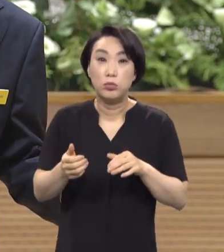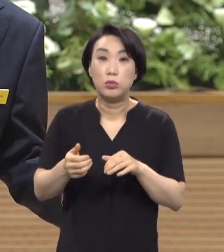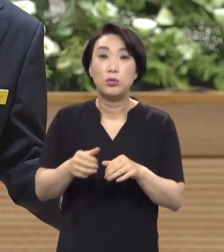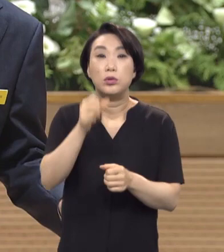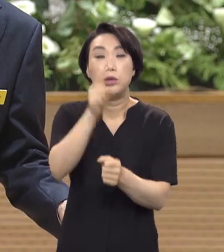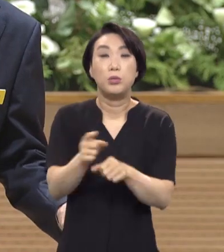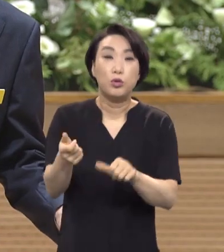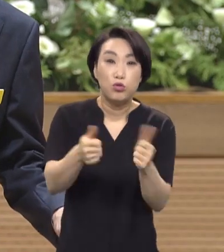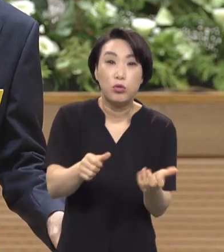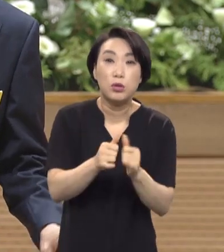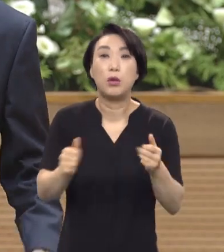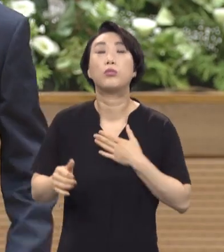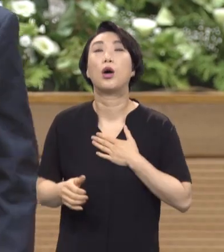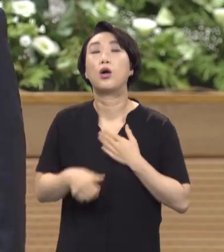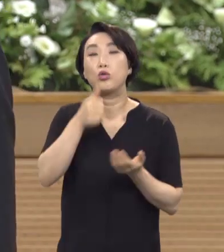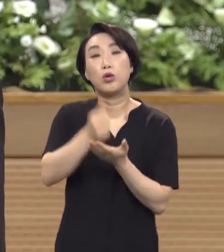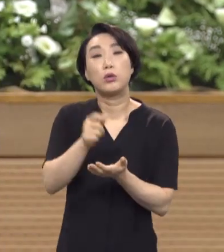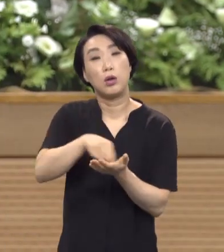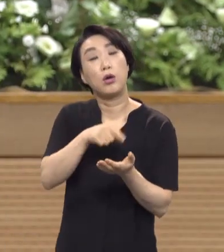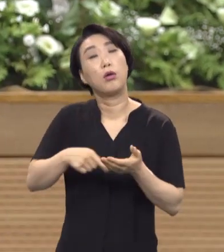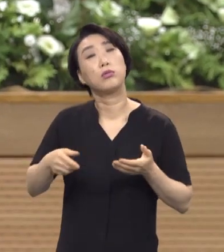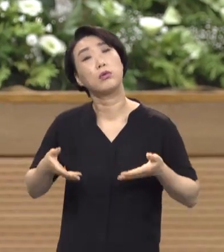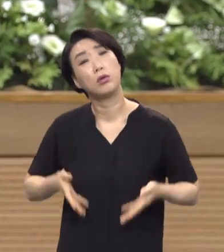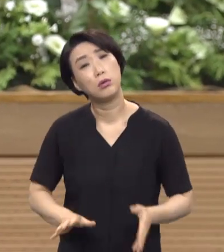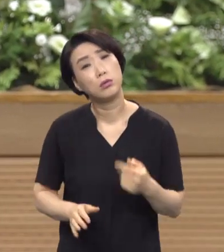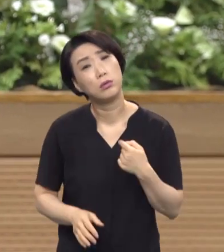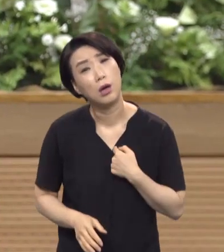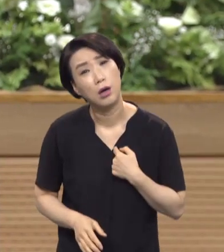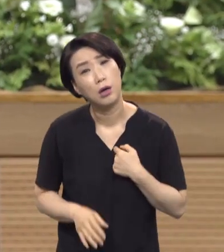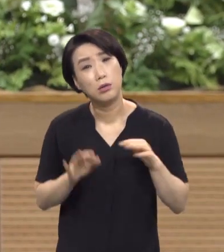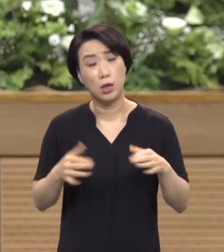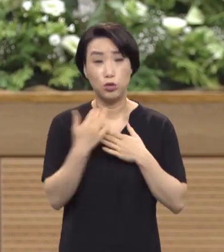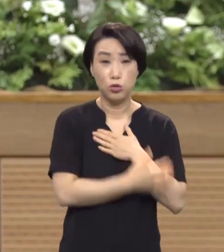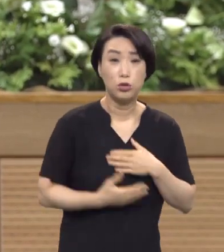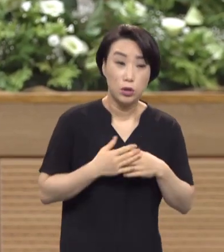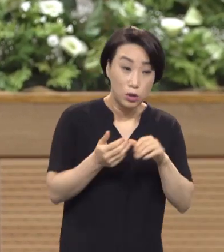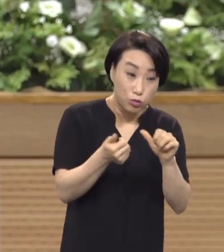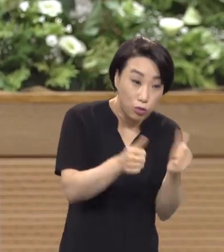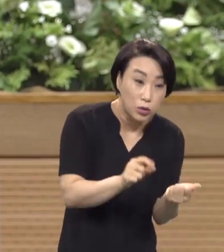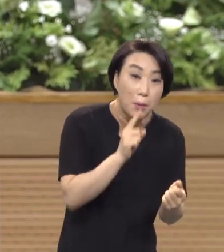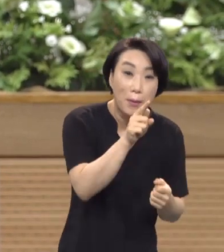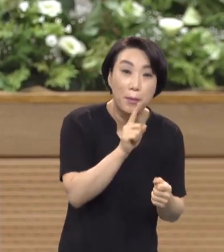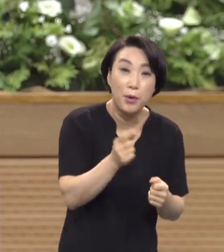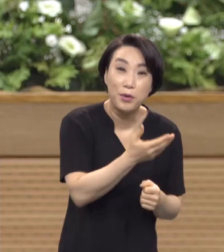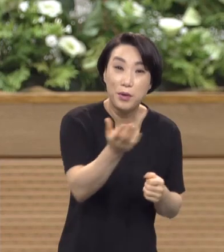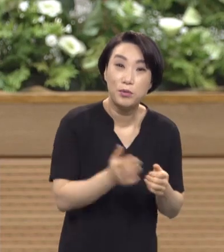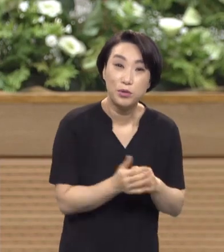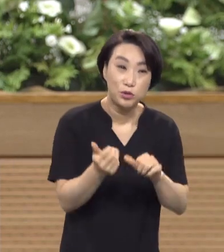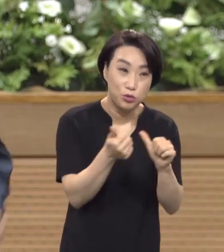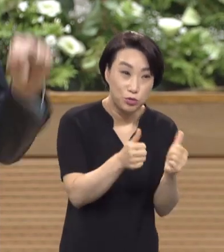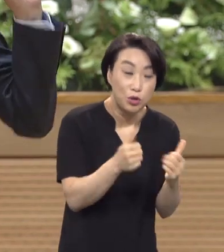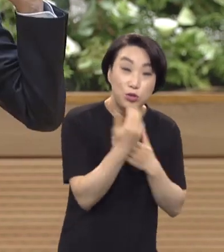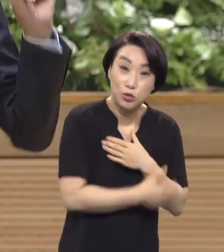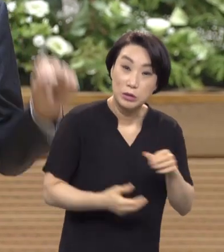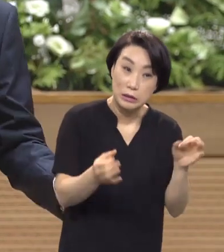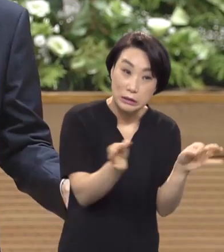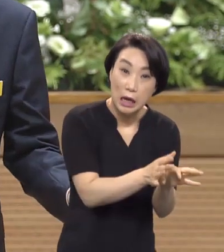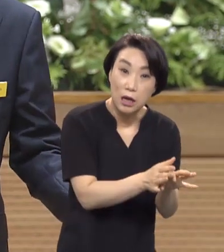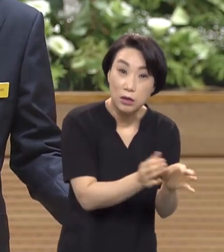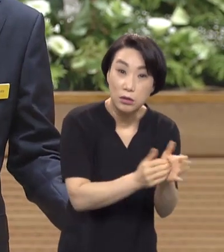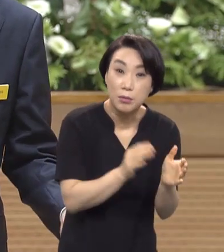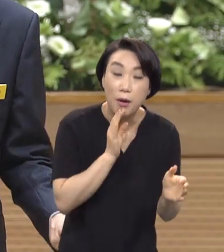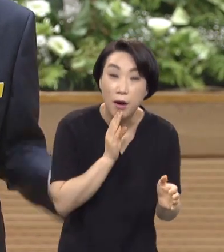것이 죄값으로 태어났으니 이 육신이 죽었단 말은 사라져 없어졌다는 얘기인데